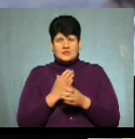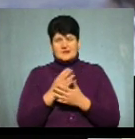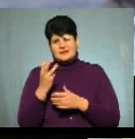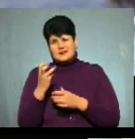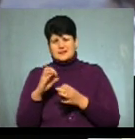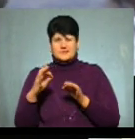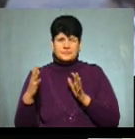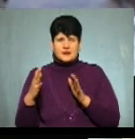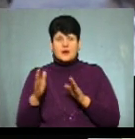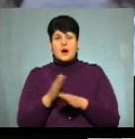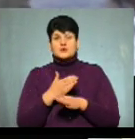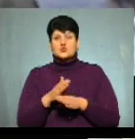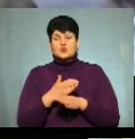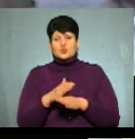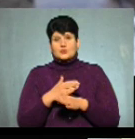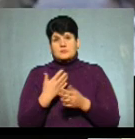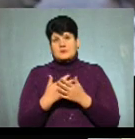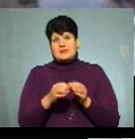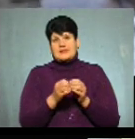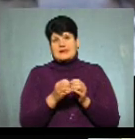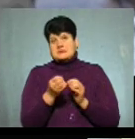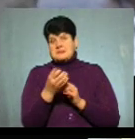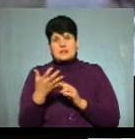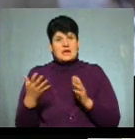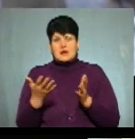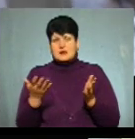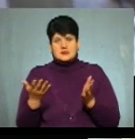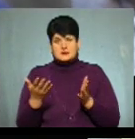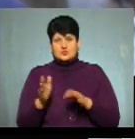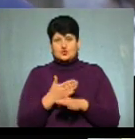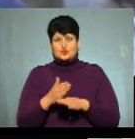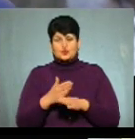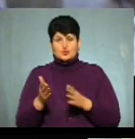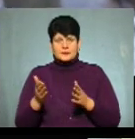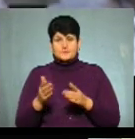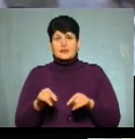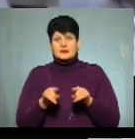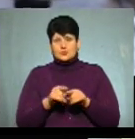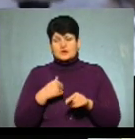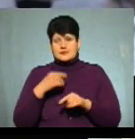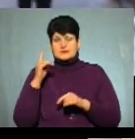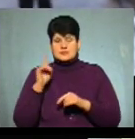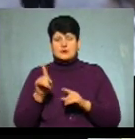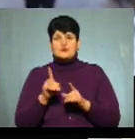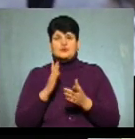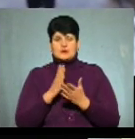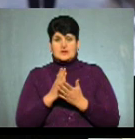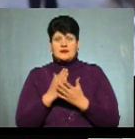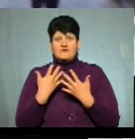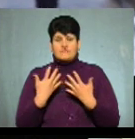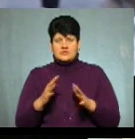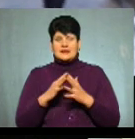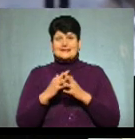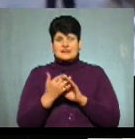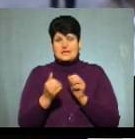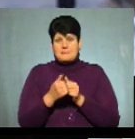чимось, ну, сортує, ну, 10-15 відсили ОСББ вже сортують. Також я знаю, що є вже села, які поряд